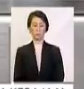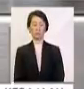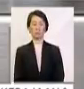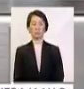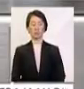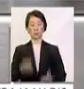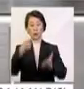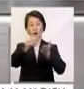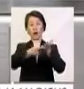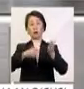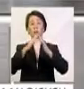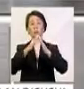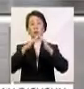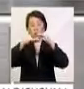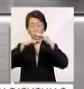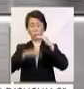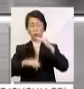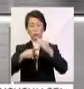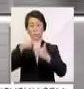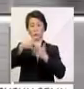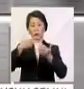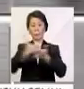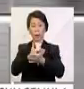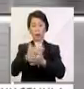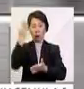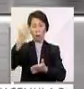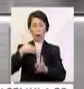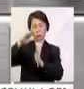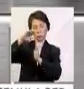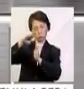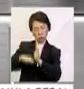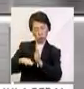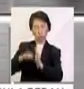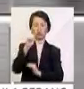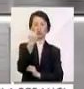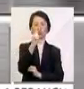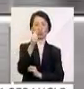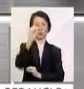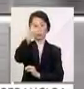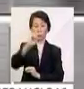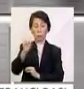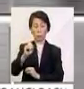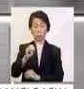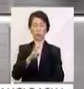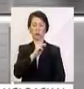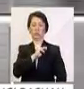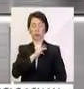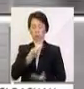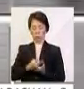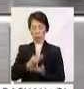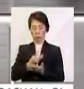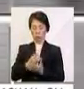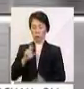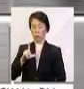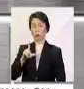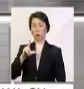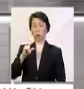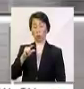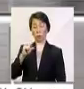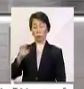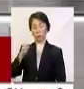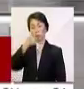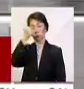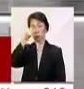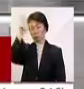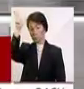Baik, harga rumah di bawah projek baru bakal mengalami penurunan sebanyak 10%. Menteri Kewangan Lim Guan Eng berkata ia susulan